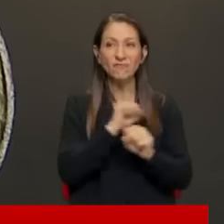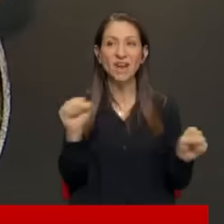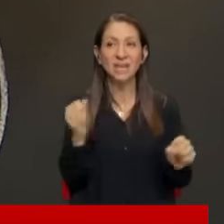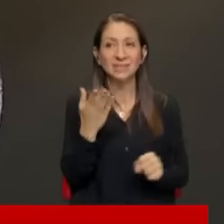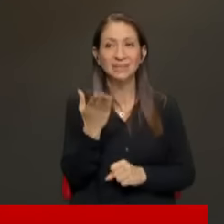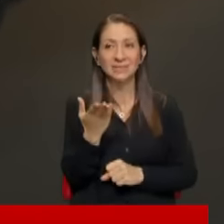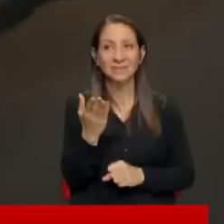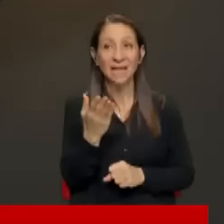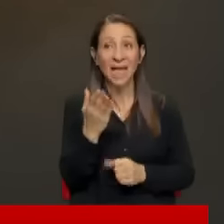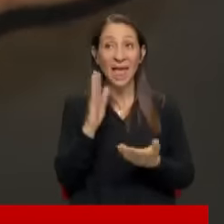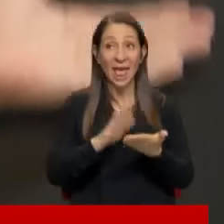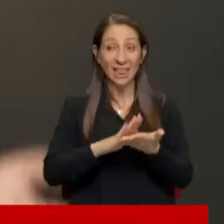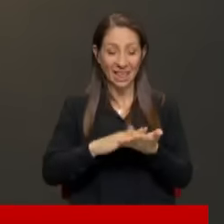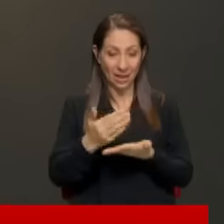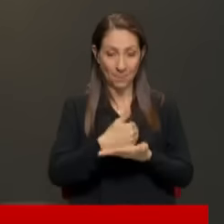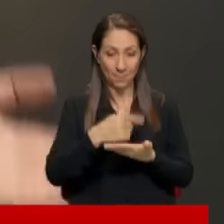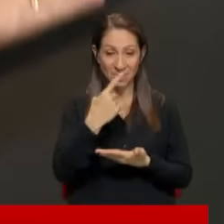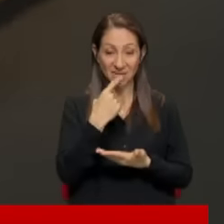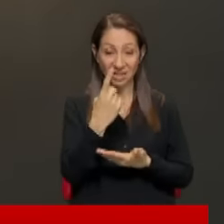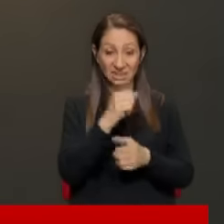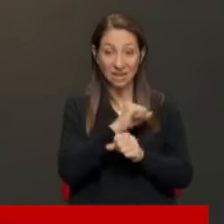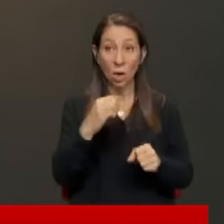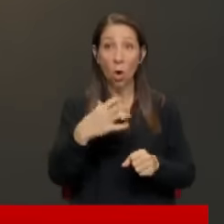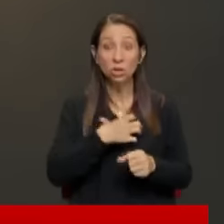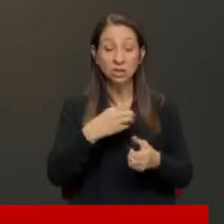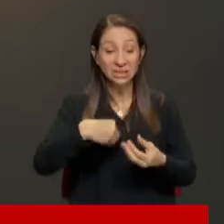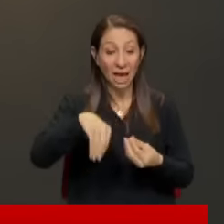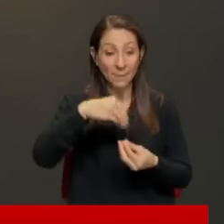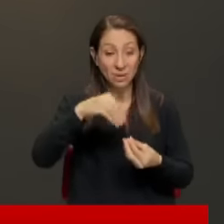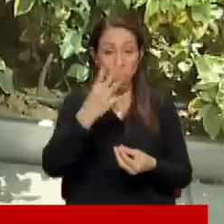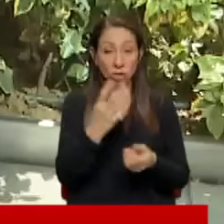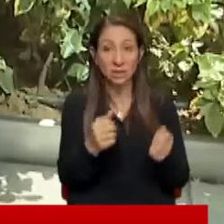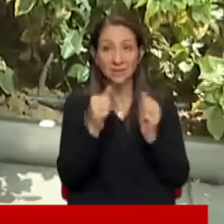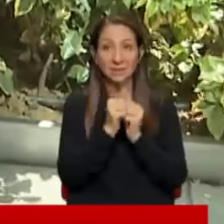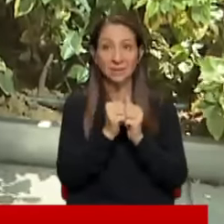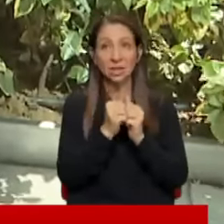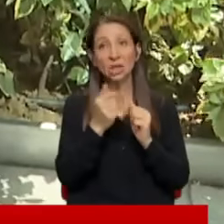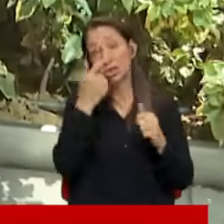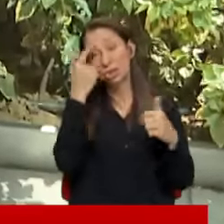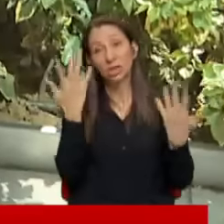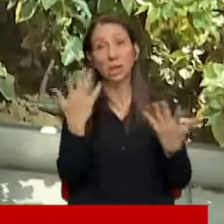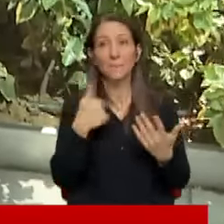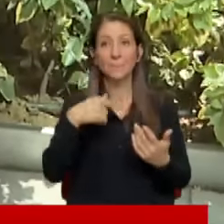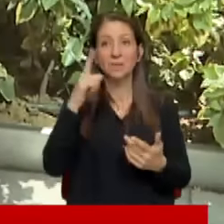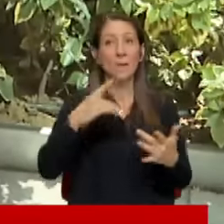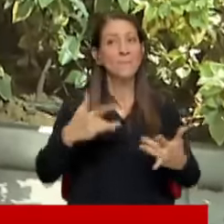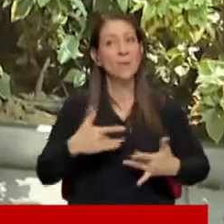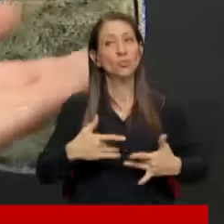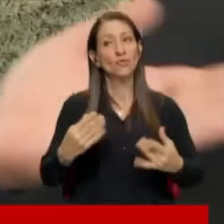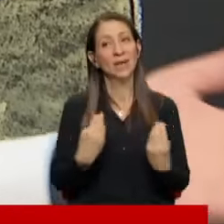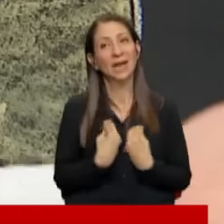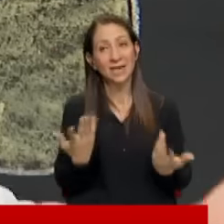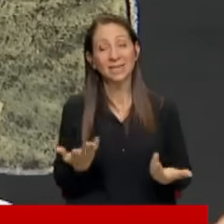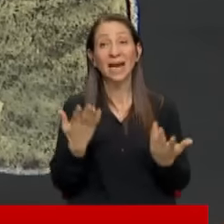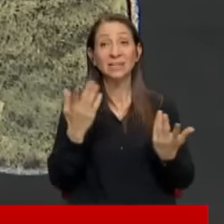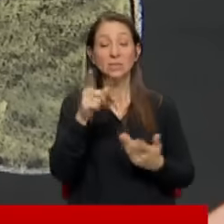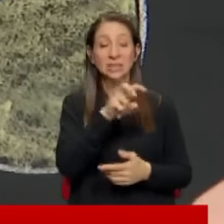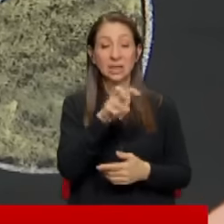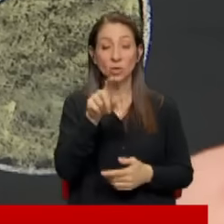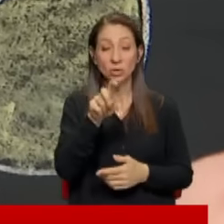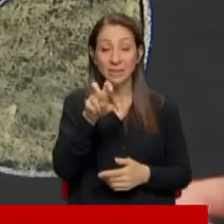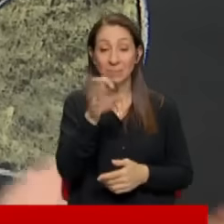olurdu. Çünkü elde ettiği bir yıllık zarar öz sermayesinin neredeyse 4 katı. İnşallah bir gün bizi de memnun ederler. Aslında bu